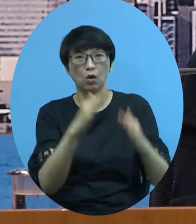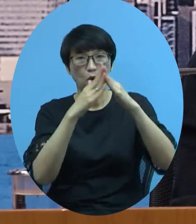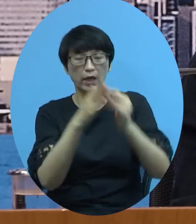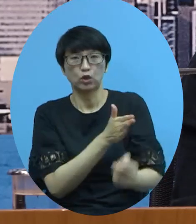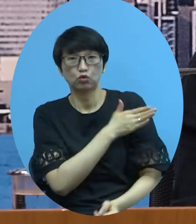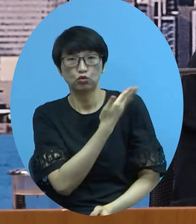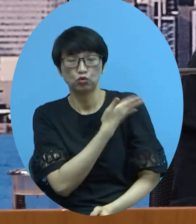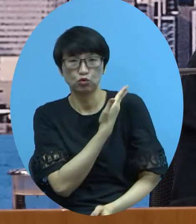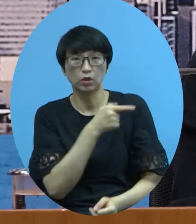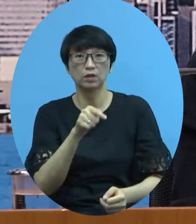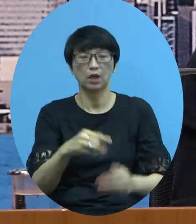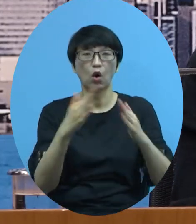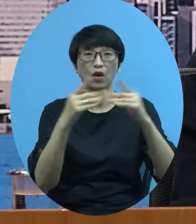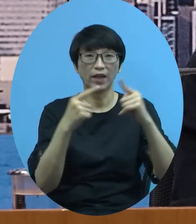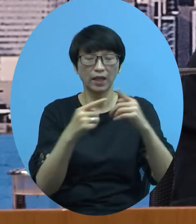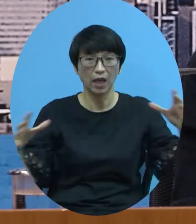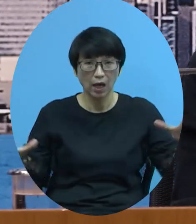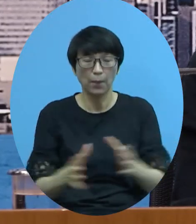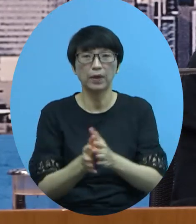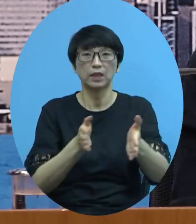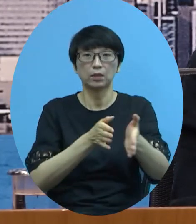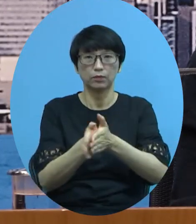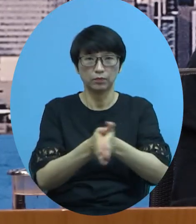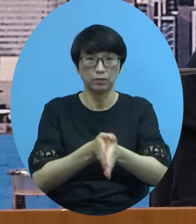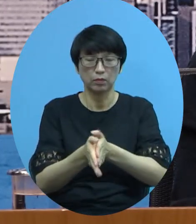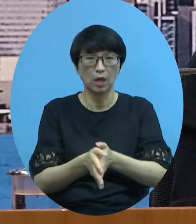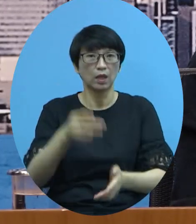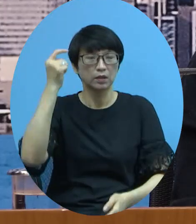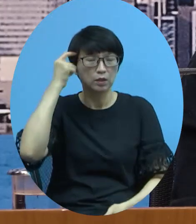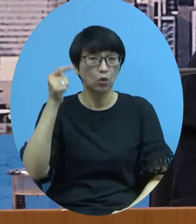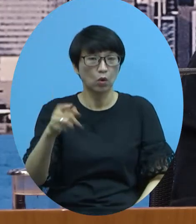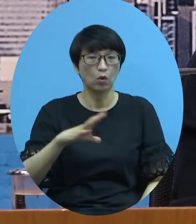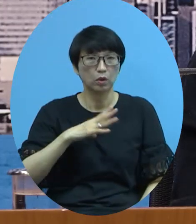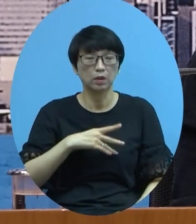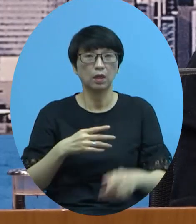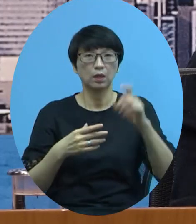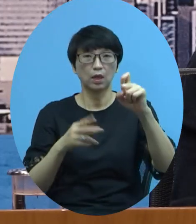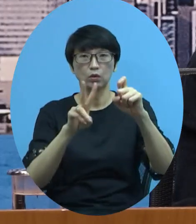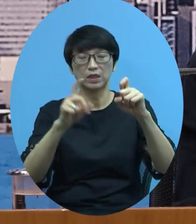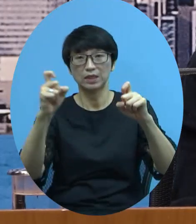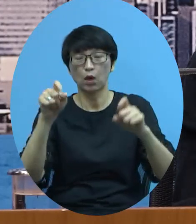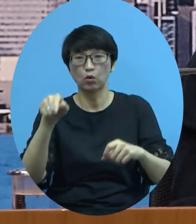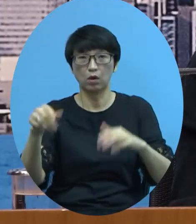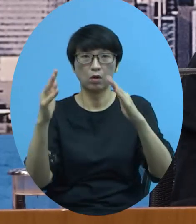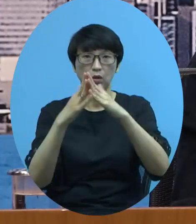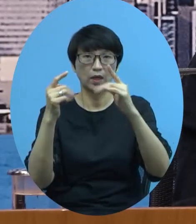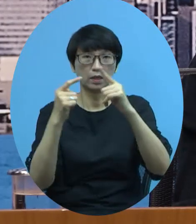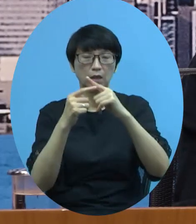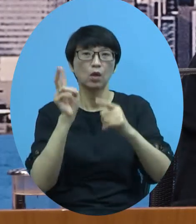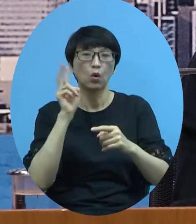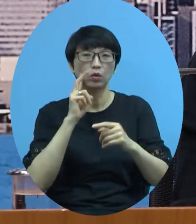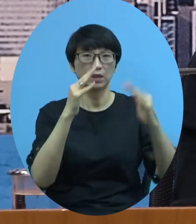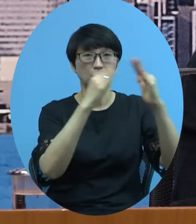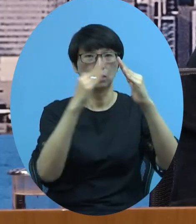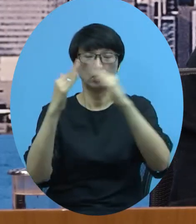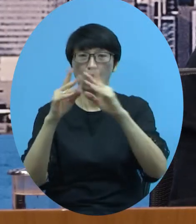齊共用廁所。咁所以我哋當時知道咁情況咧，因為雖然係929佢一家人係冇，即係好似係兩家人